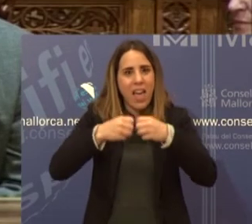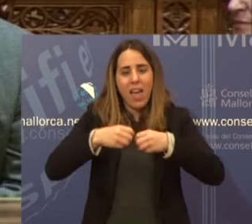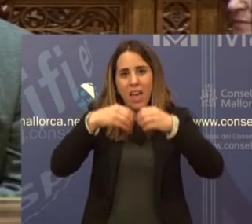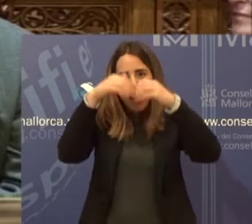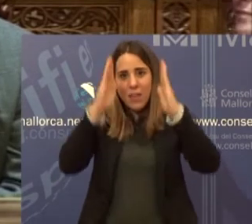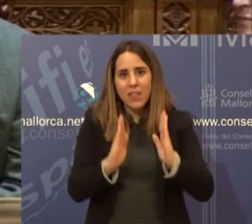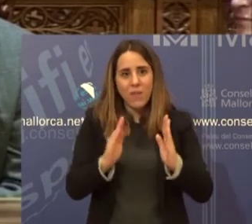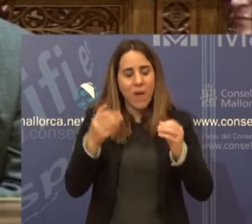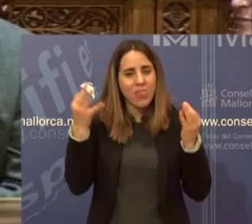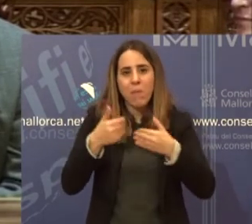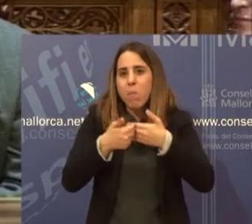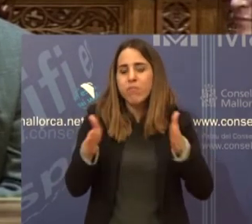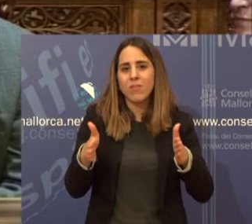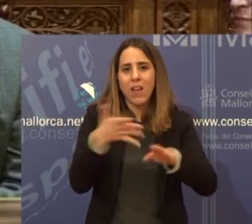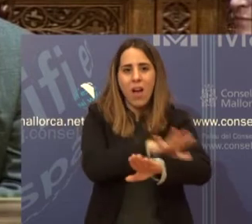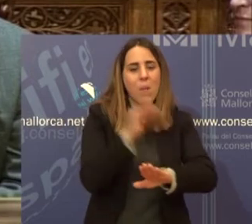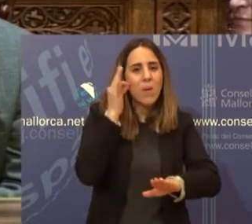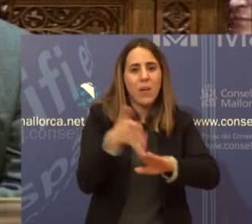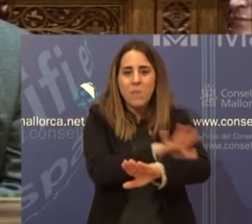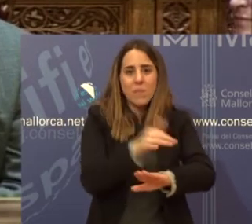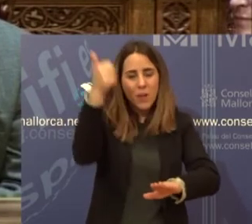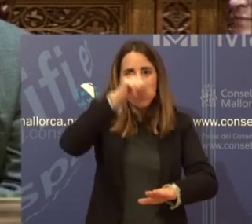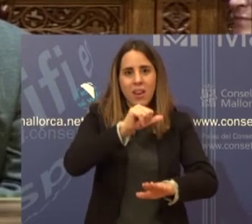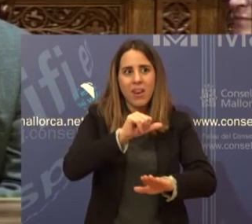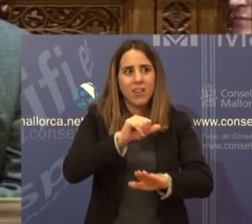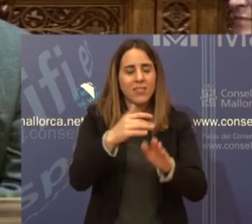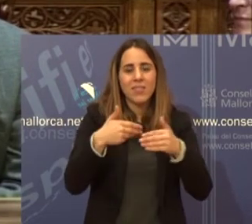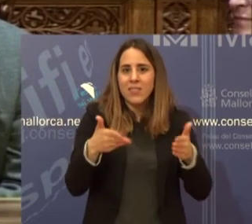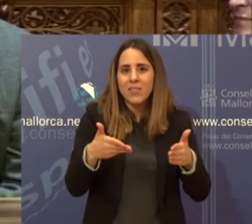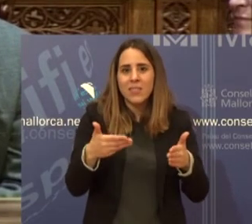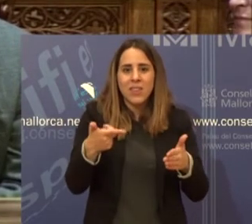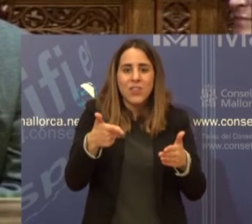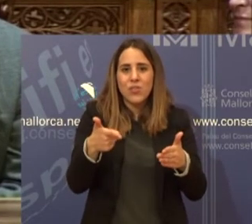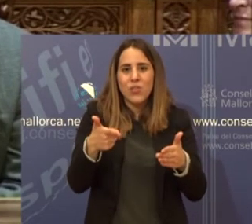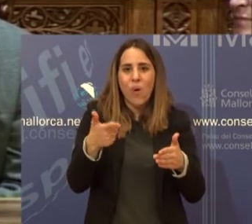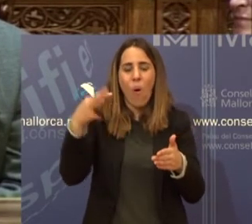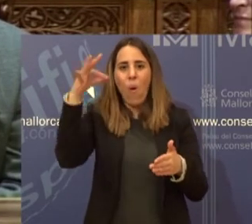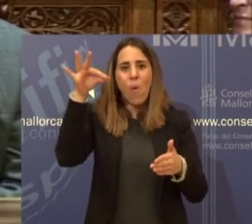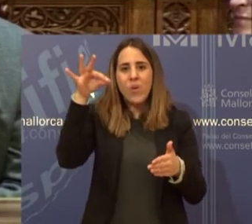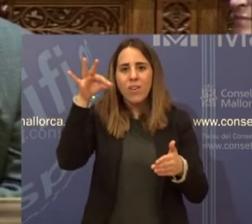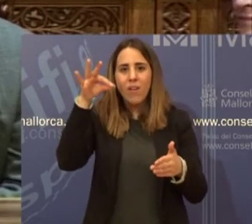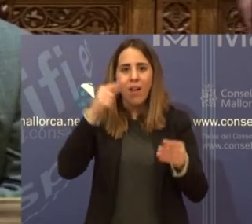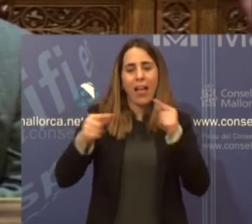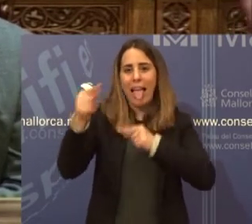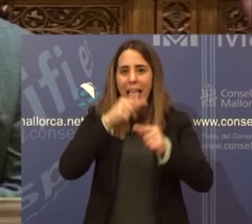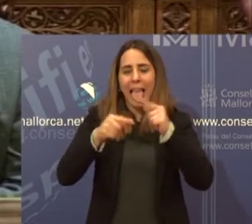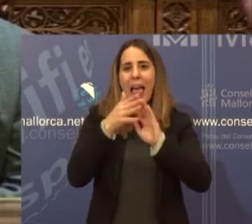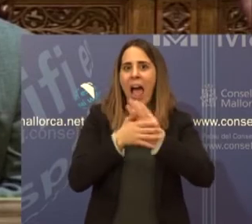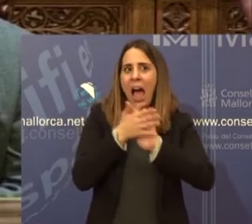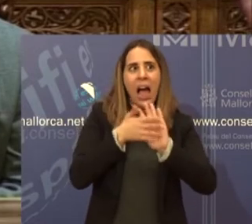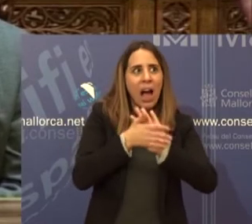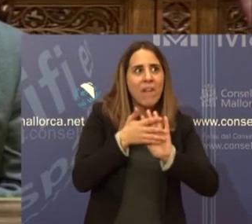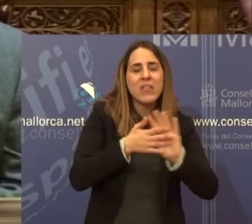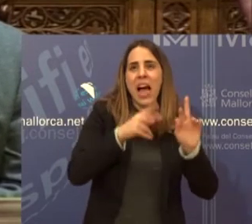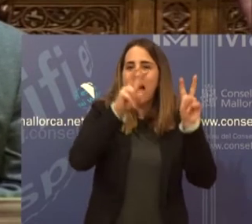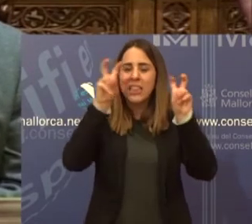s'ha d'obrir, i s'ha d'obrir a tots els mallorquins i mallorquines, i ha de servir per moltes coses més que per estirar moltes hores cada